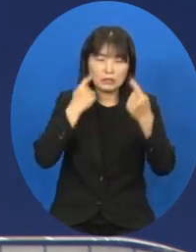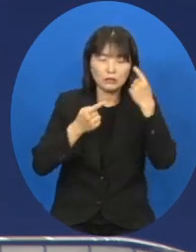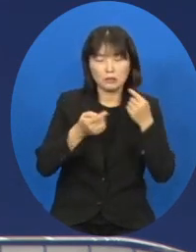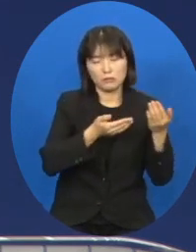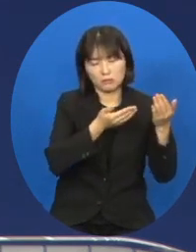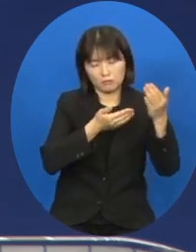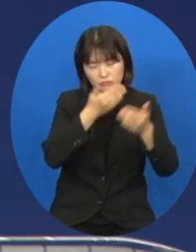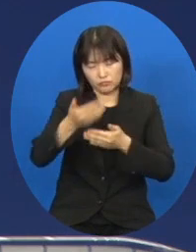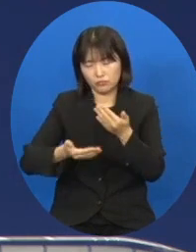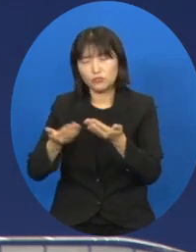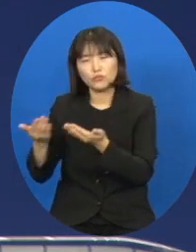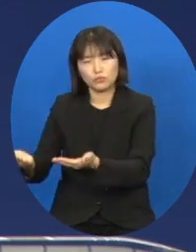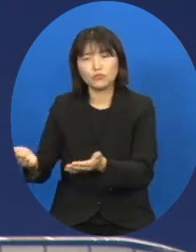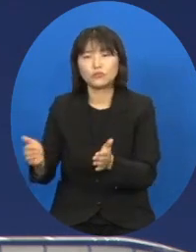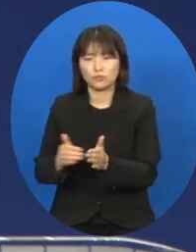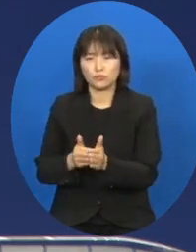거죠.